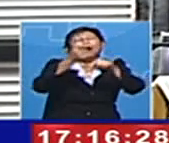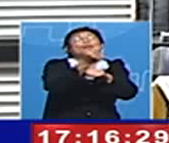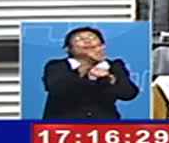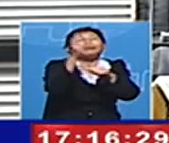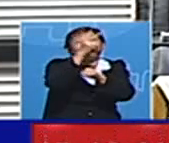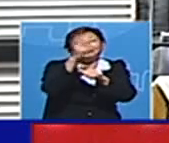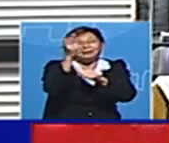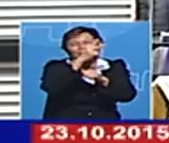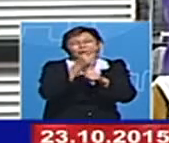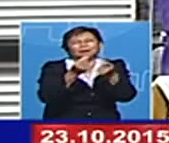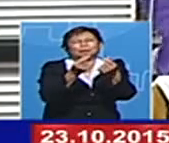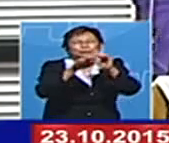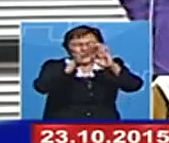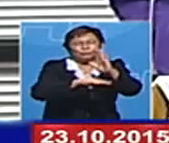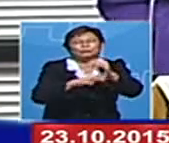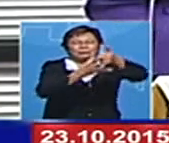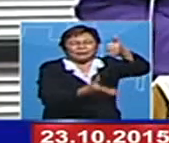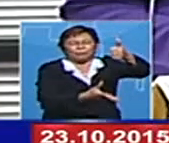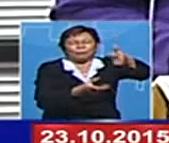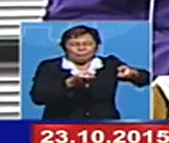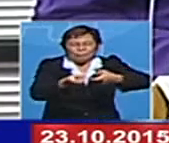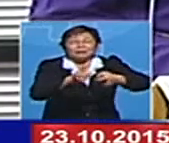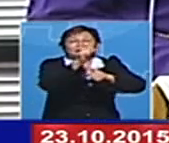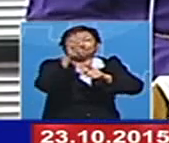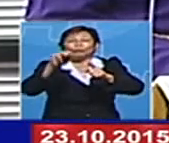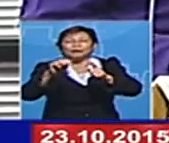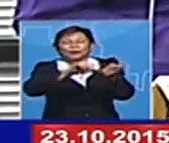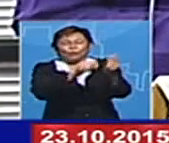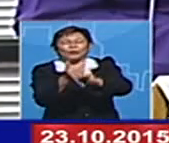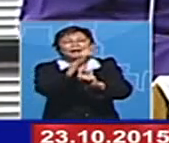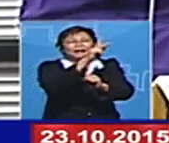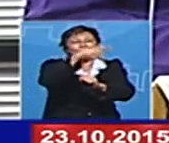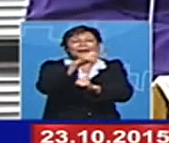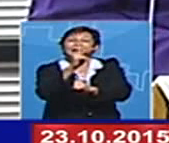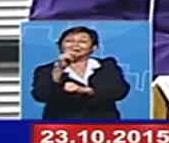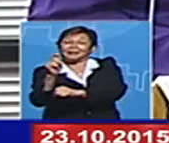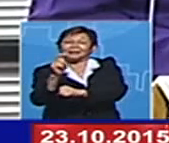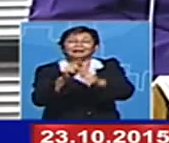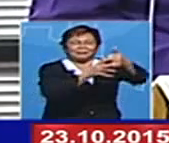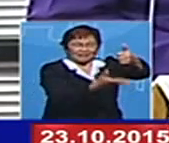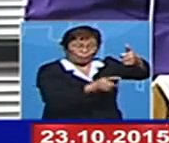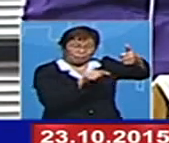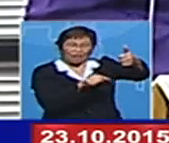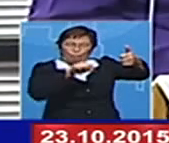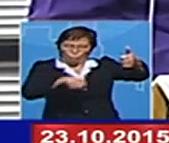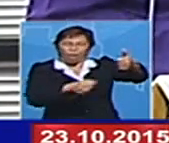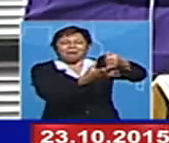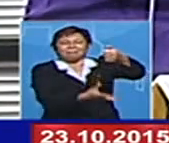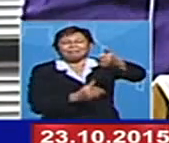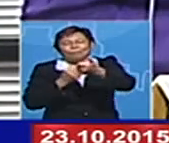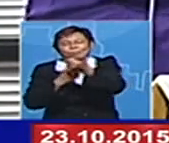rendah dan tabung penyelenggar ole kpkt antara lain tabung ini membolehkan